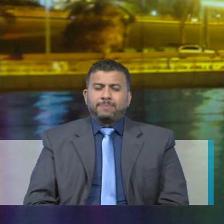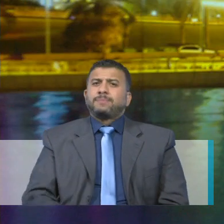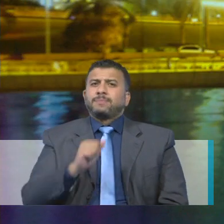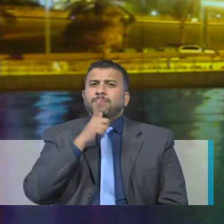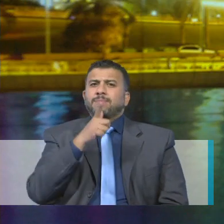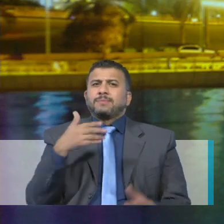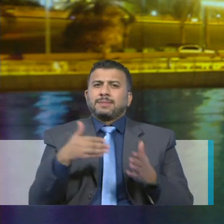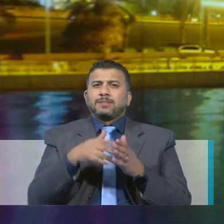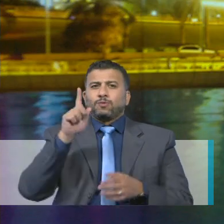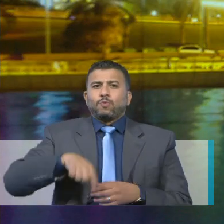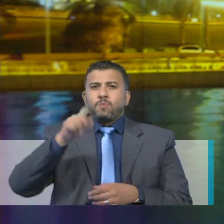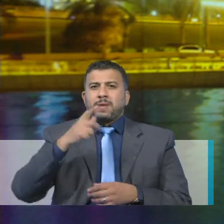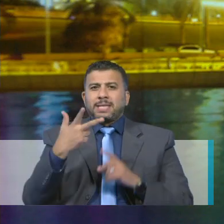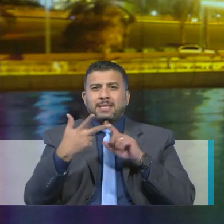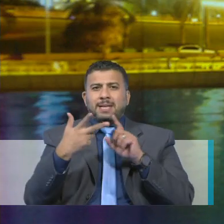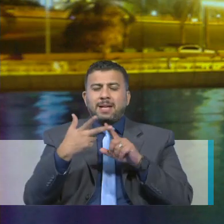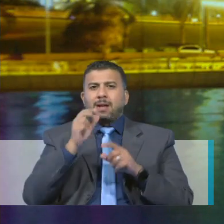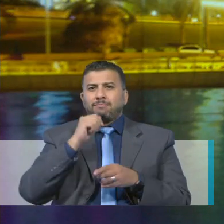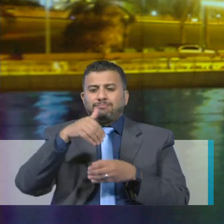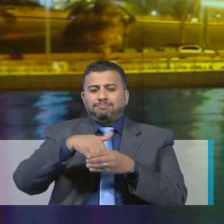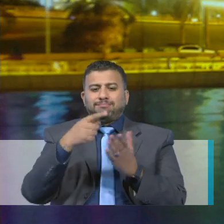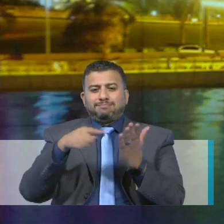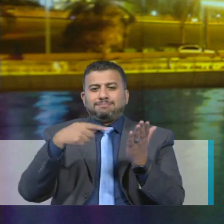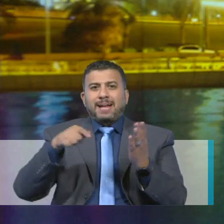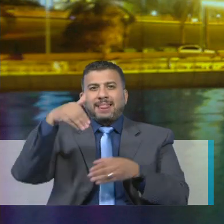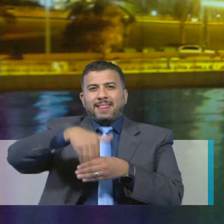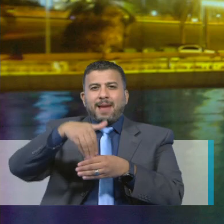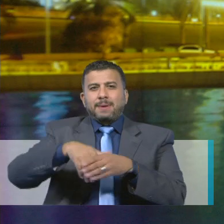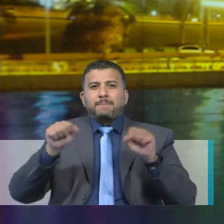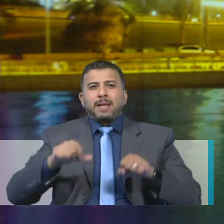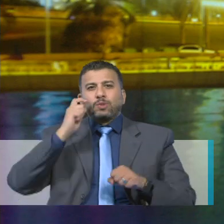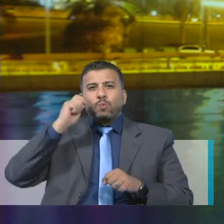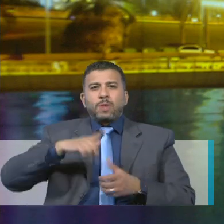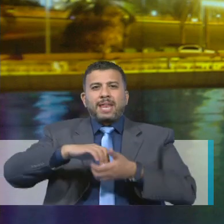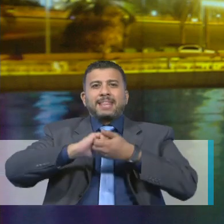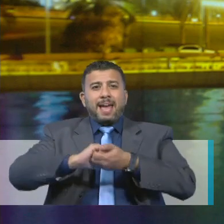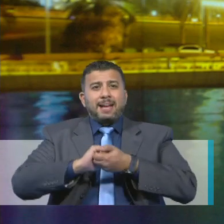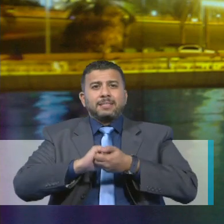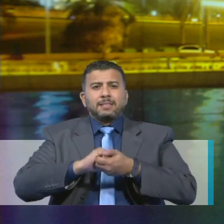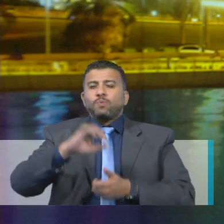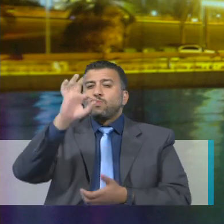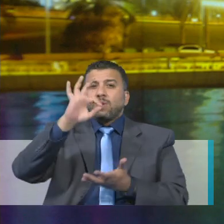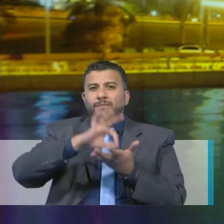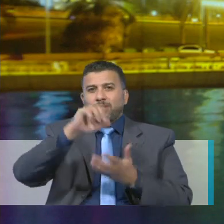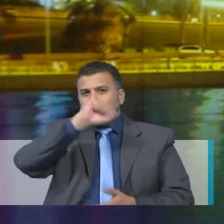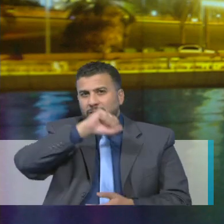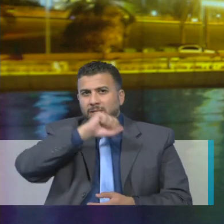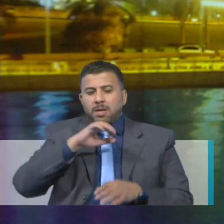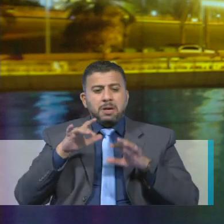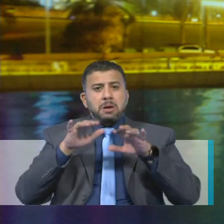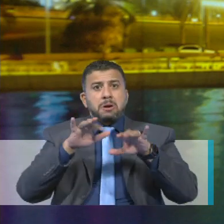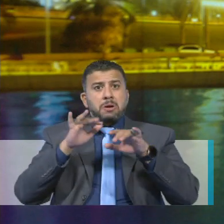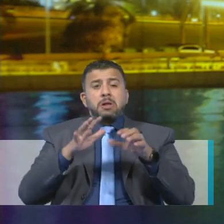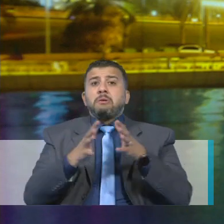مع ختام يومها الثالث شهدت مرحلة التصويت المبكر لانتخابات المجلس الوطني الاتحادي في إمارة الشارقة